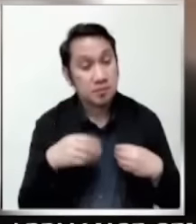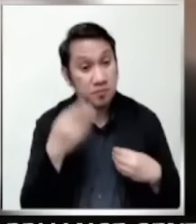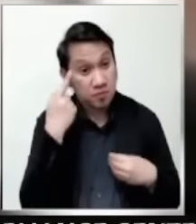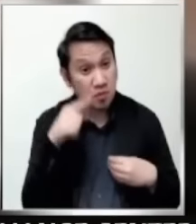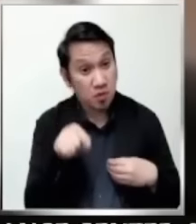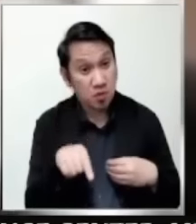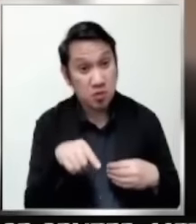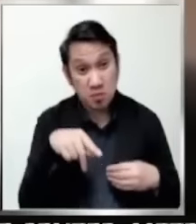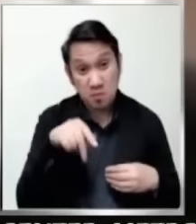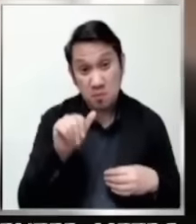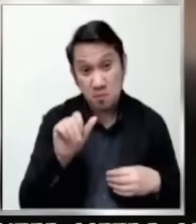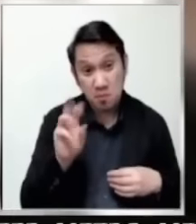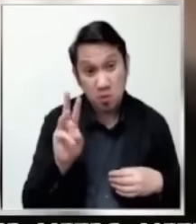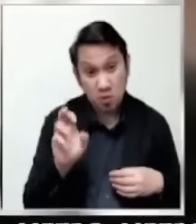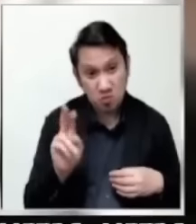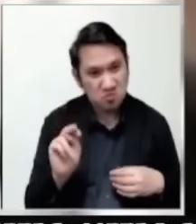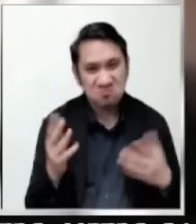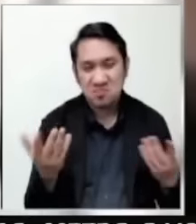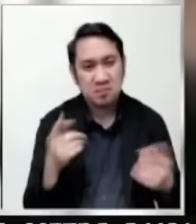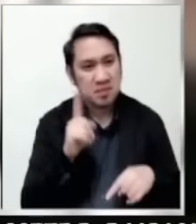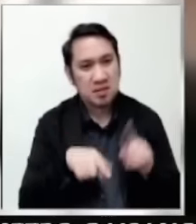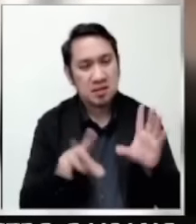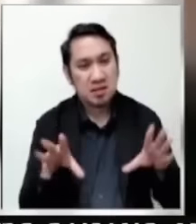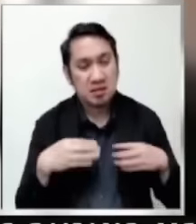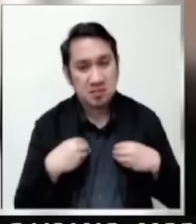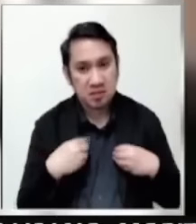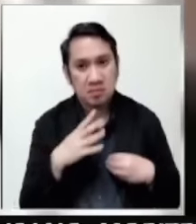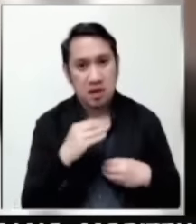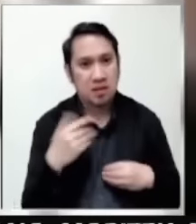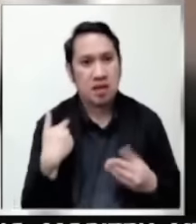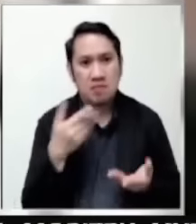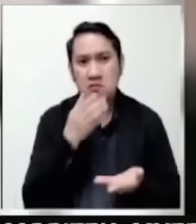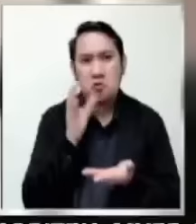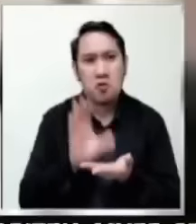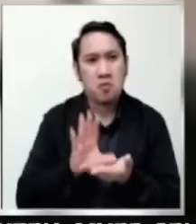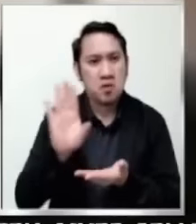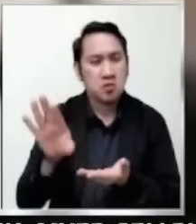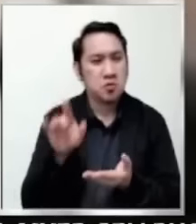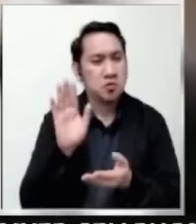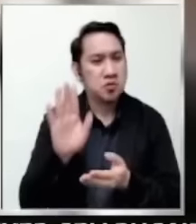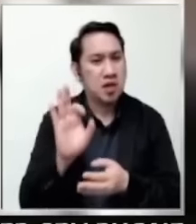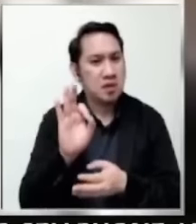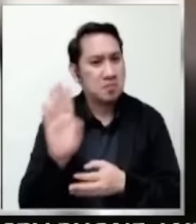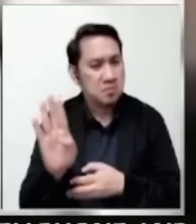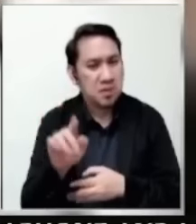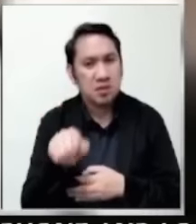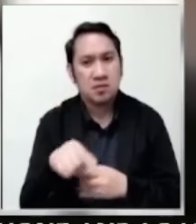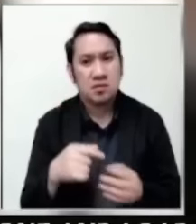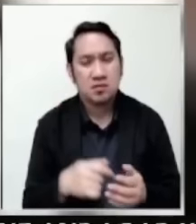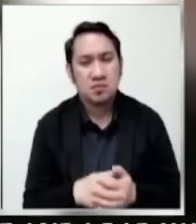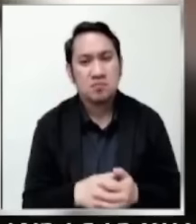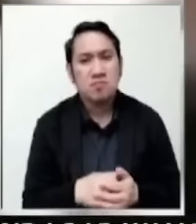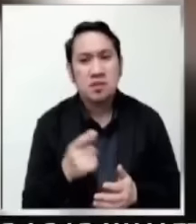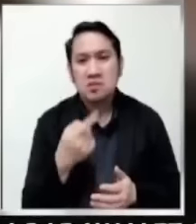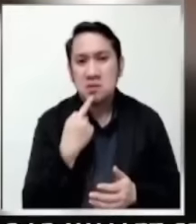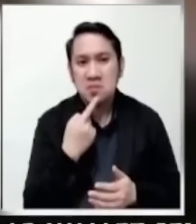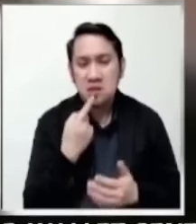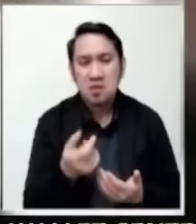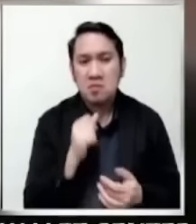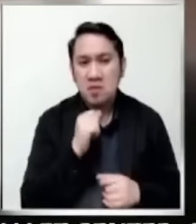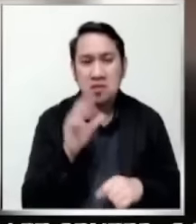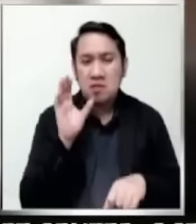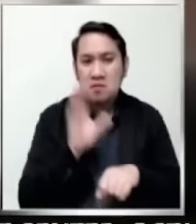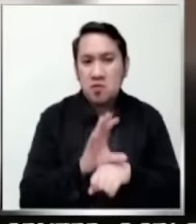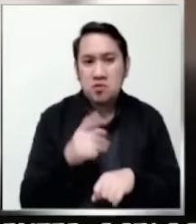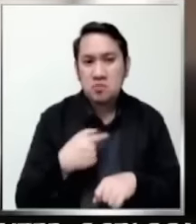ako sa nagko-comment ako sa page nila na ayaw ko na, I don't want it anymore. So don't force me, I want my refund. And